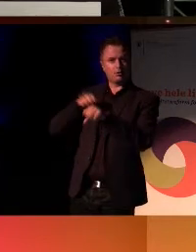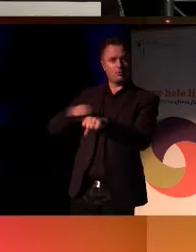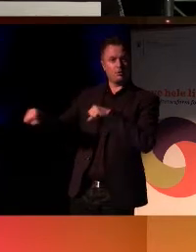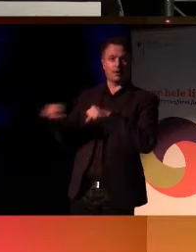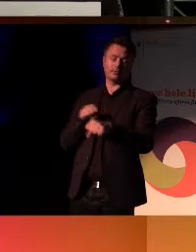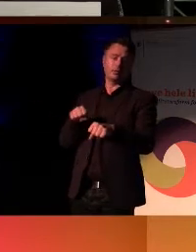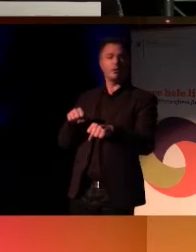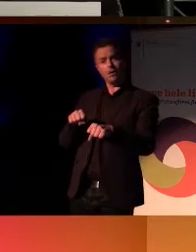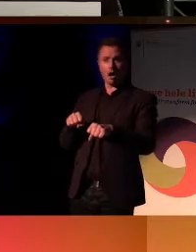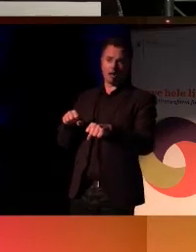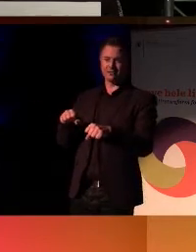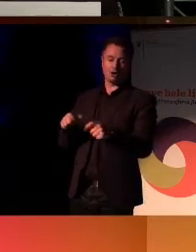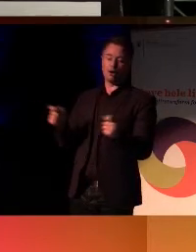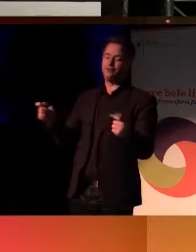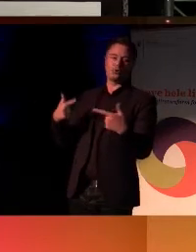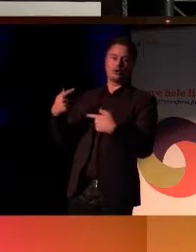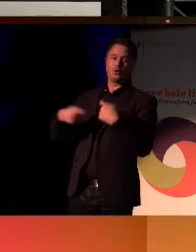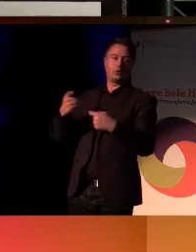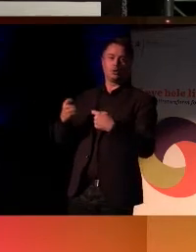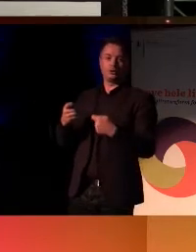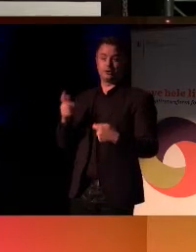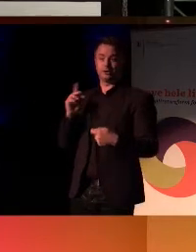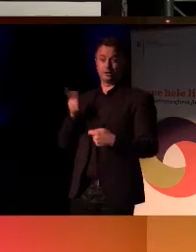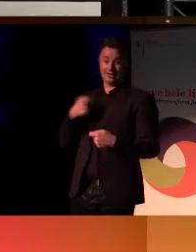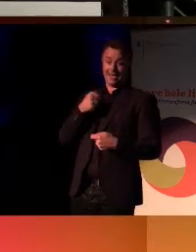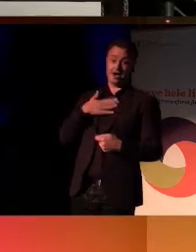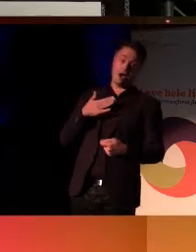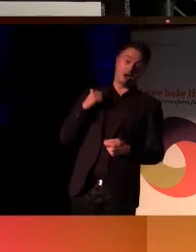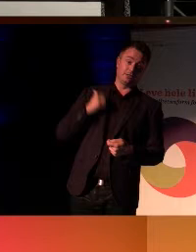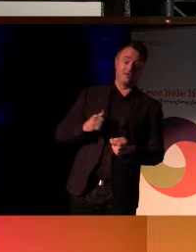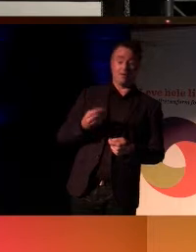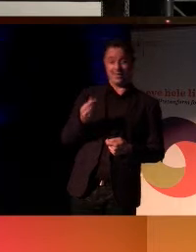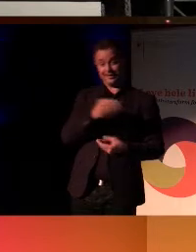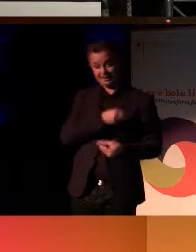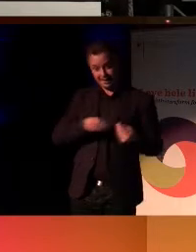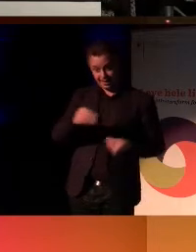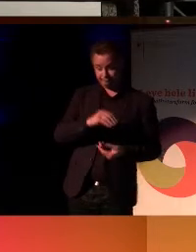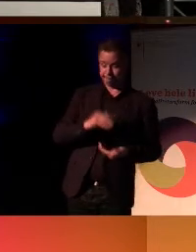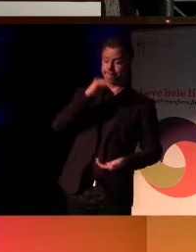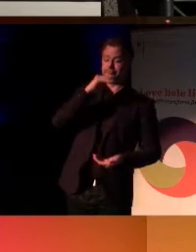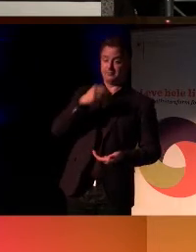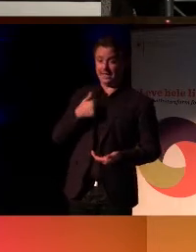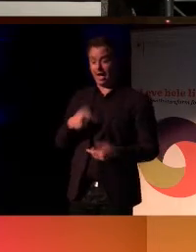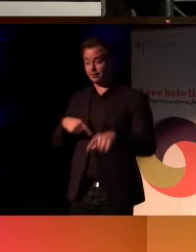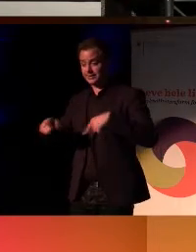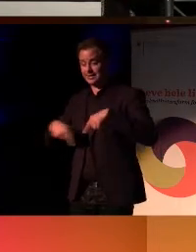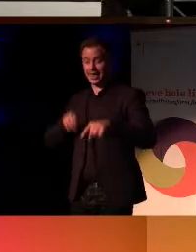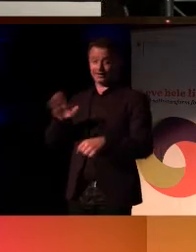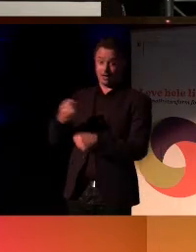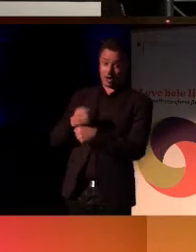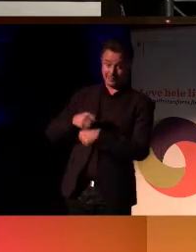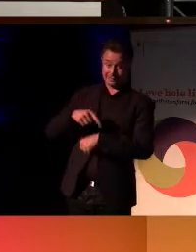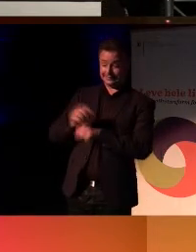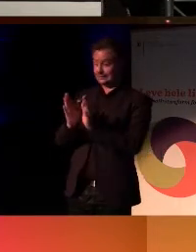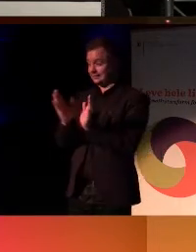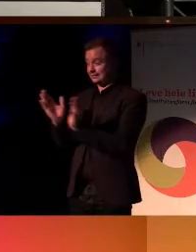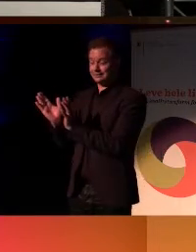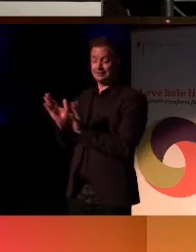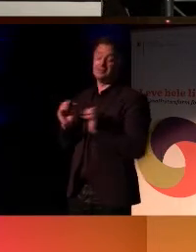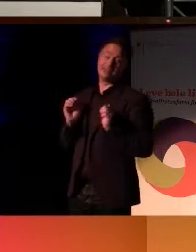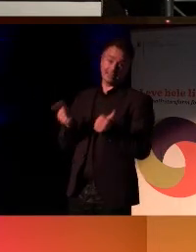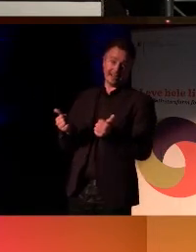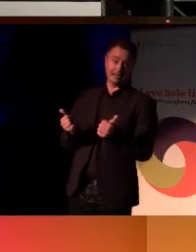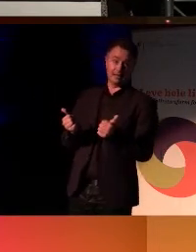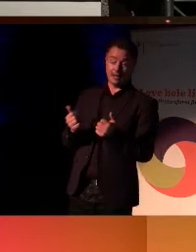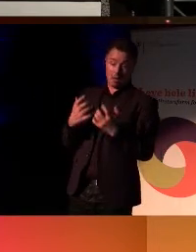var jo relativt fort gjort, sant? For jeg satt jo på alle pengene, og jeg administrerte jo arbeidstiden til alle de som skulle være med, så det var jo egentlig veldig greit. Jeg vet ikke om